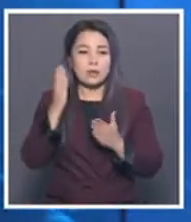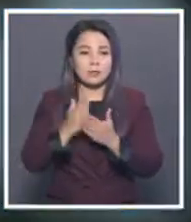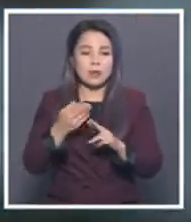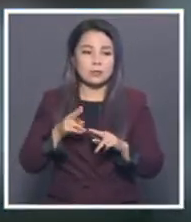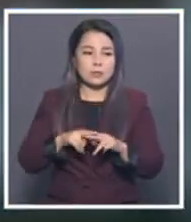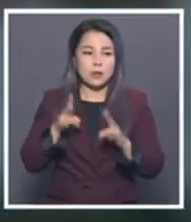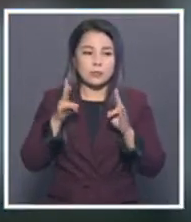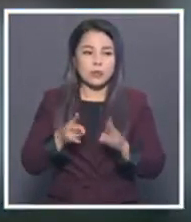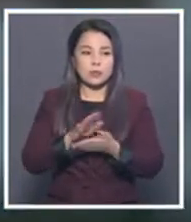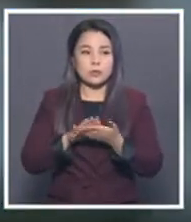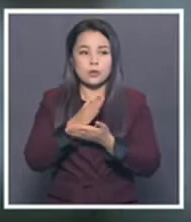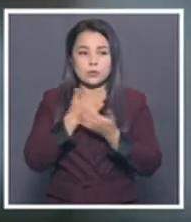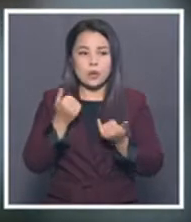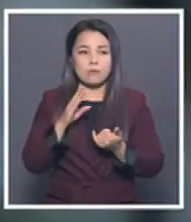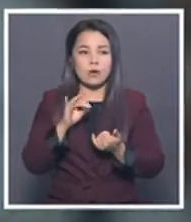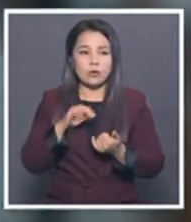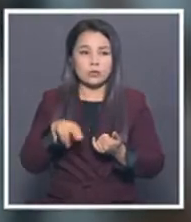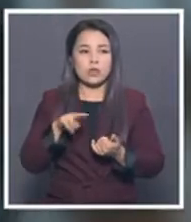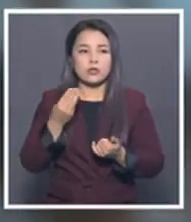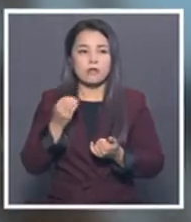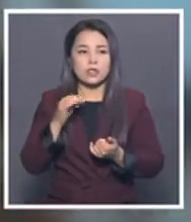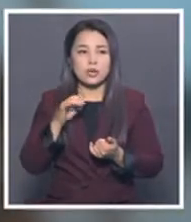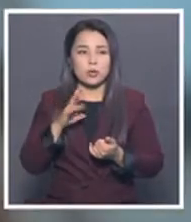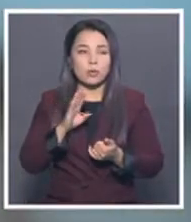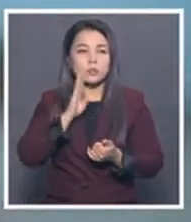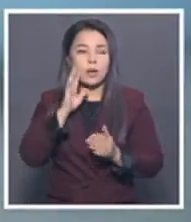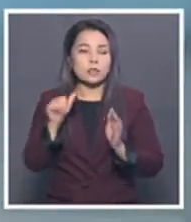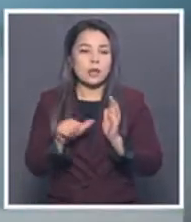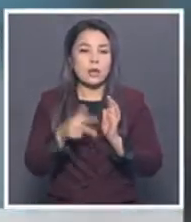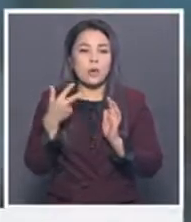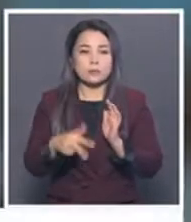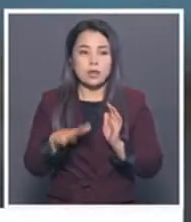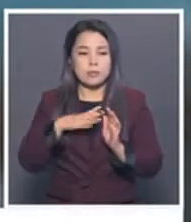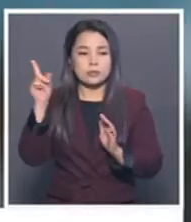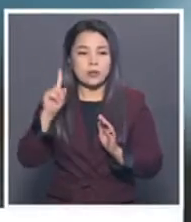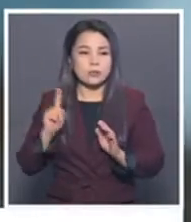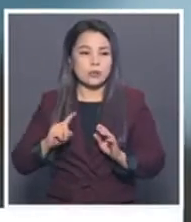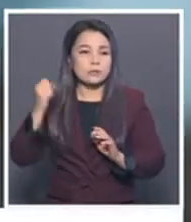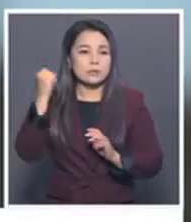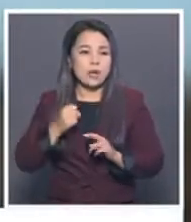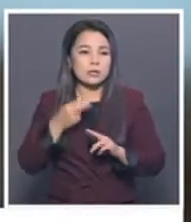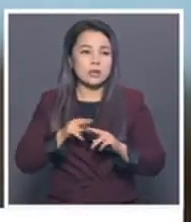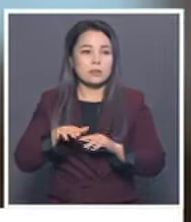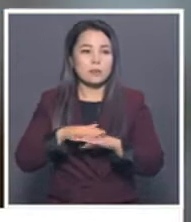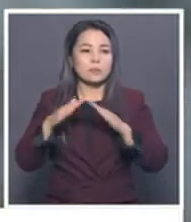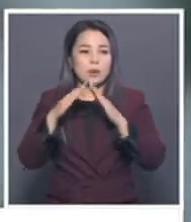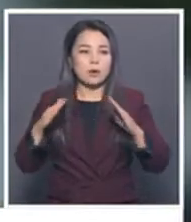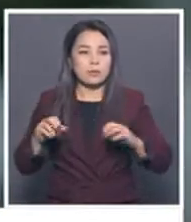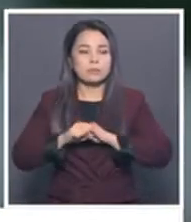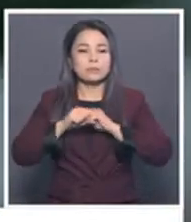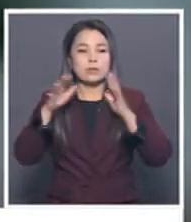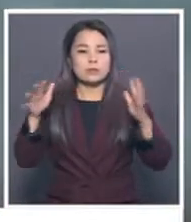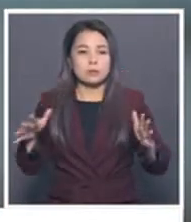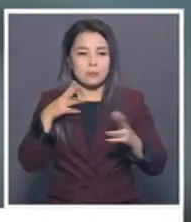мүшелері зардап шеккен жоқ. Оқиға Форт Шевченко қаласында бүгін таңғы сағат 6:30 болған. Табиғи құбылыстан үйдің шатыры жан жаққа ұшып